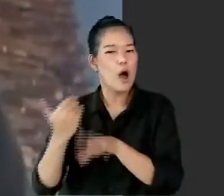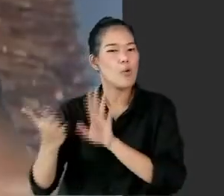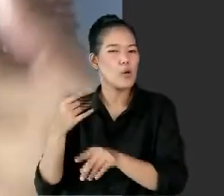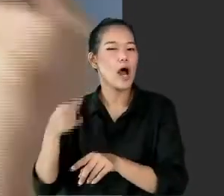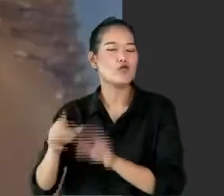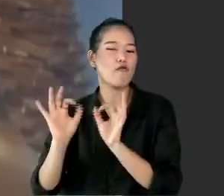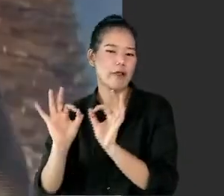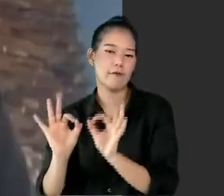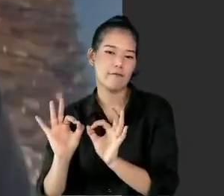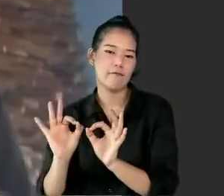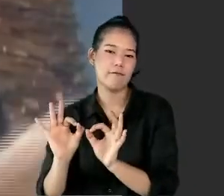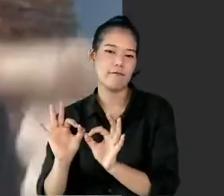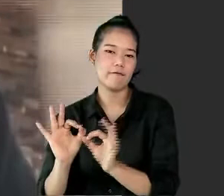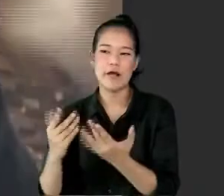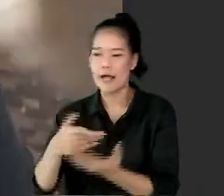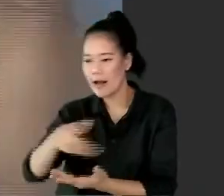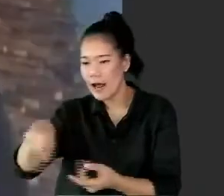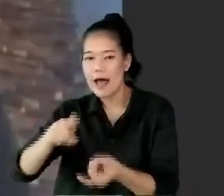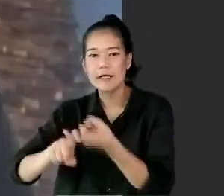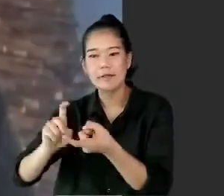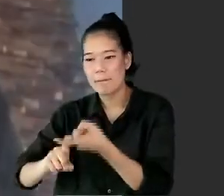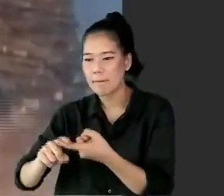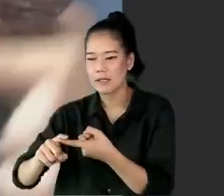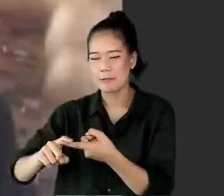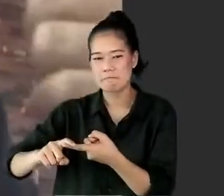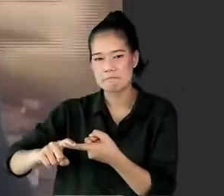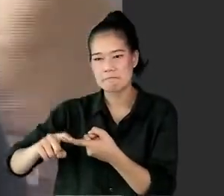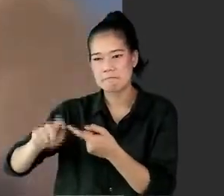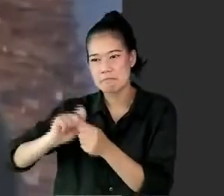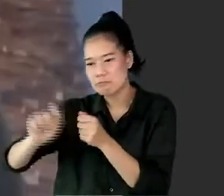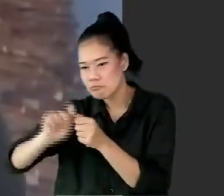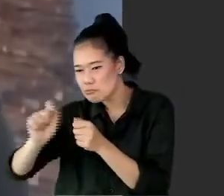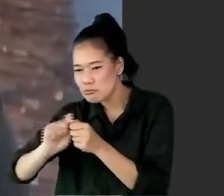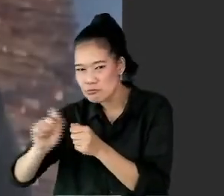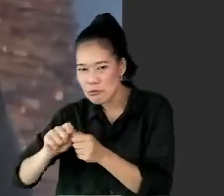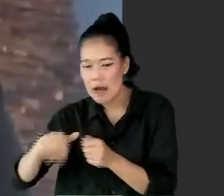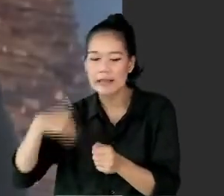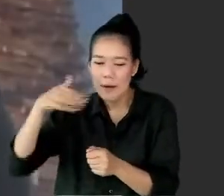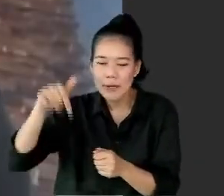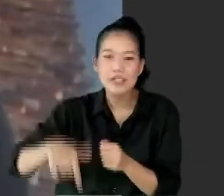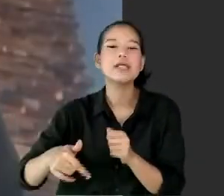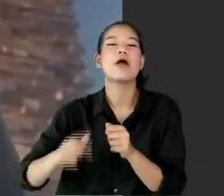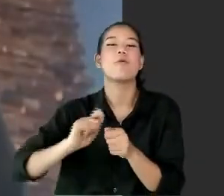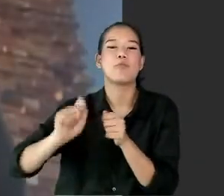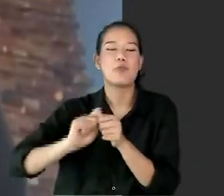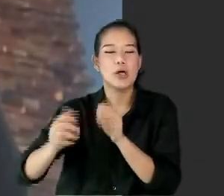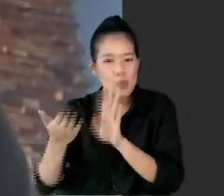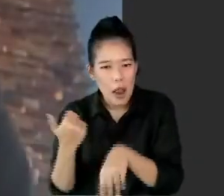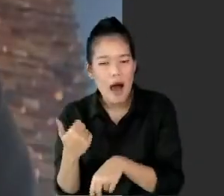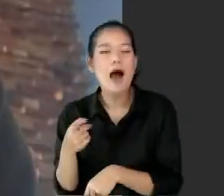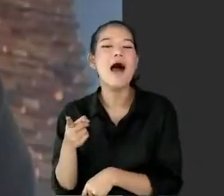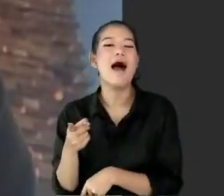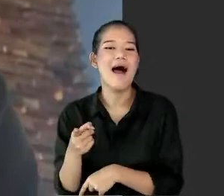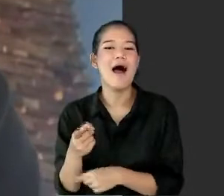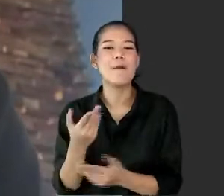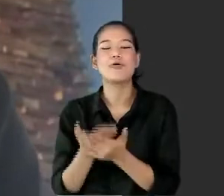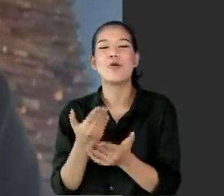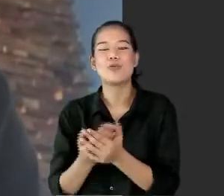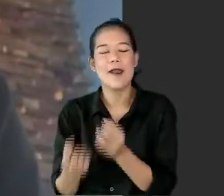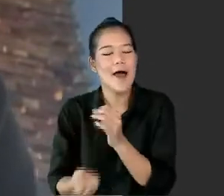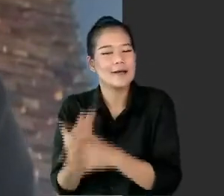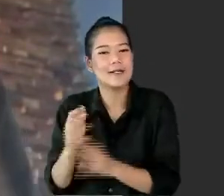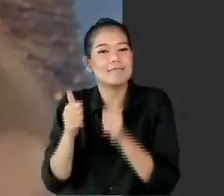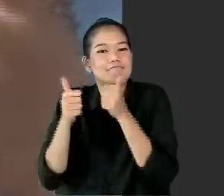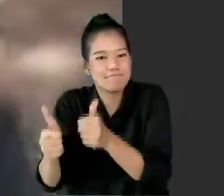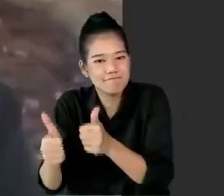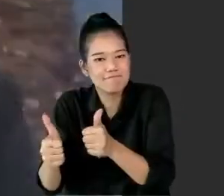kan, diulang terus, teman-teman yang lain sudah bikin, sekarang hari ini kita bikin lagi, ya mudah-mudahan hasilnya bisa lebih baik,